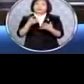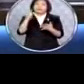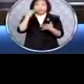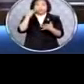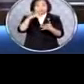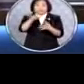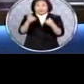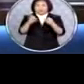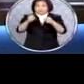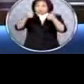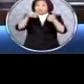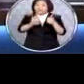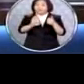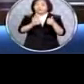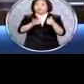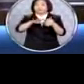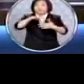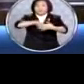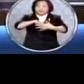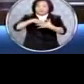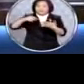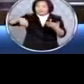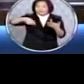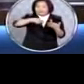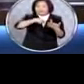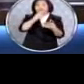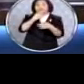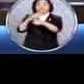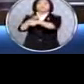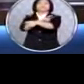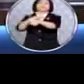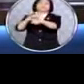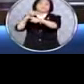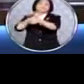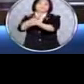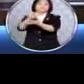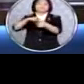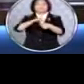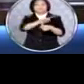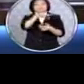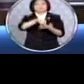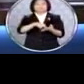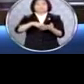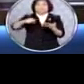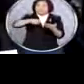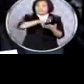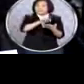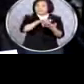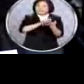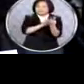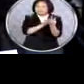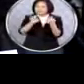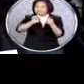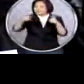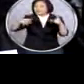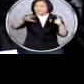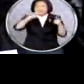了共识，里面可以填上一边一国，可以填上一中各表，也可以填上终极统